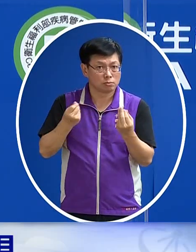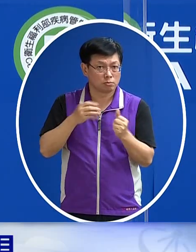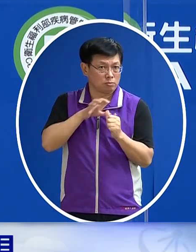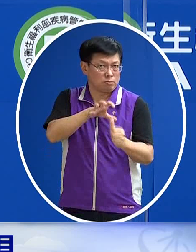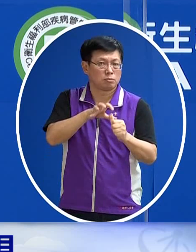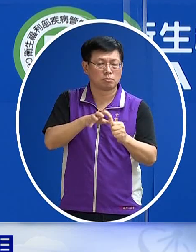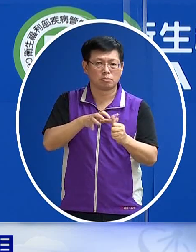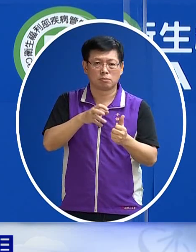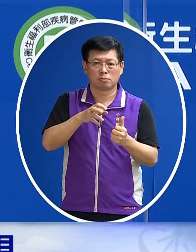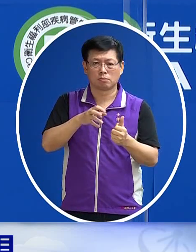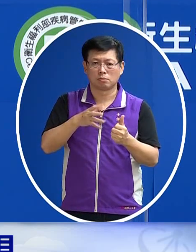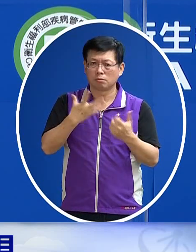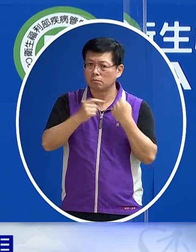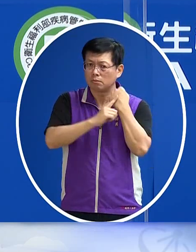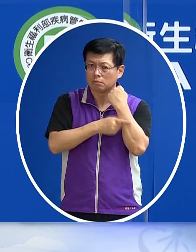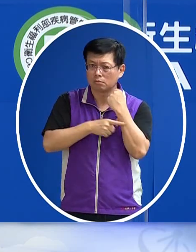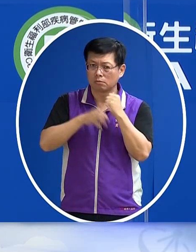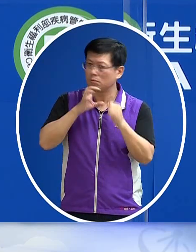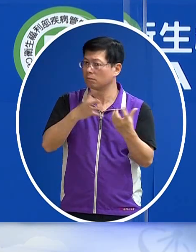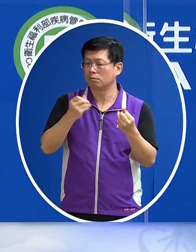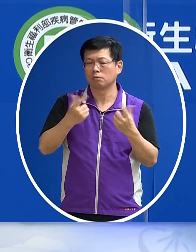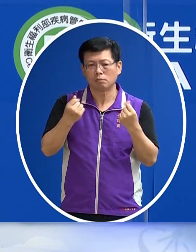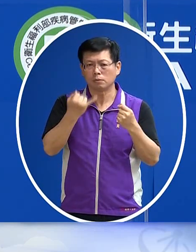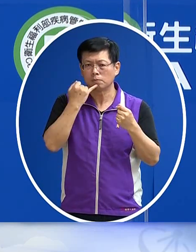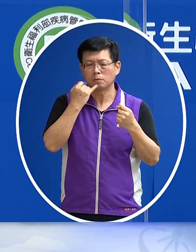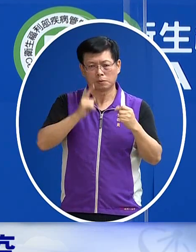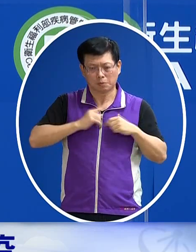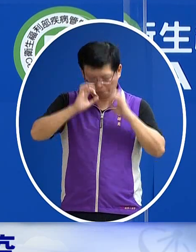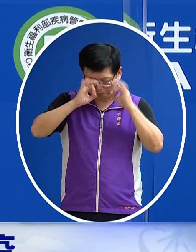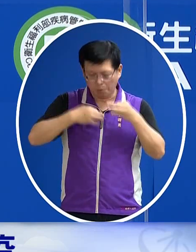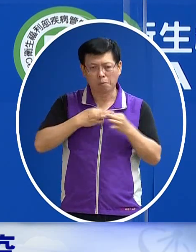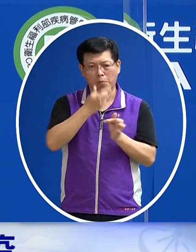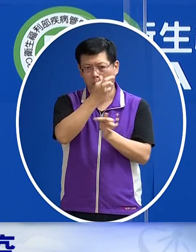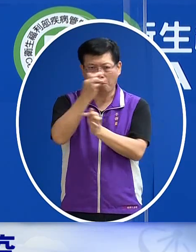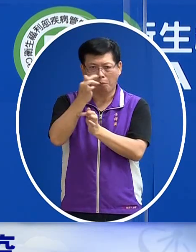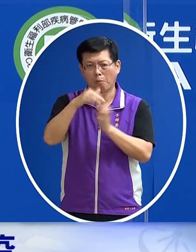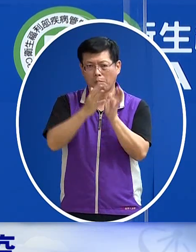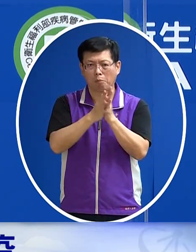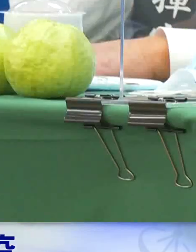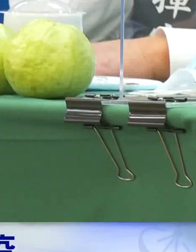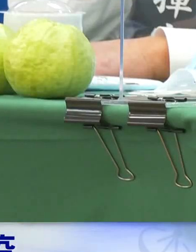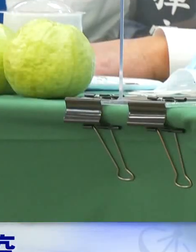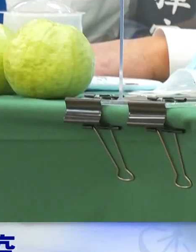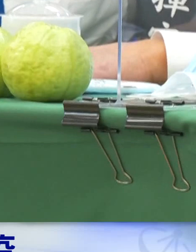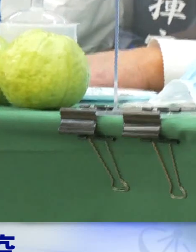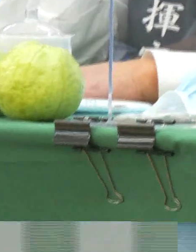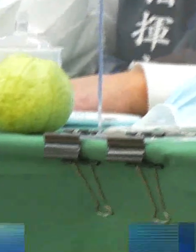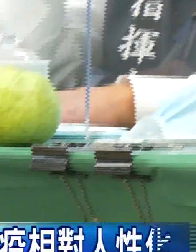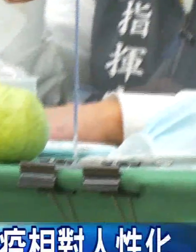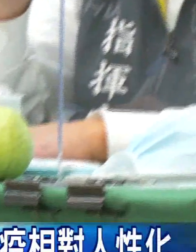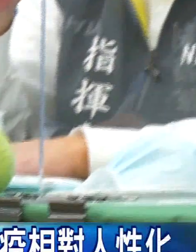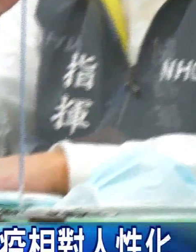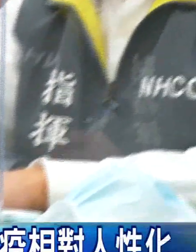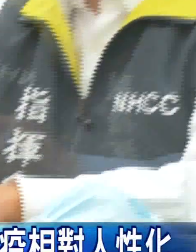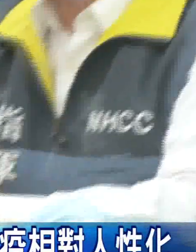式的这样的一个法规，就能够达到很确实的隔离检疫。 台湾防疫表